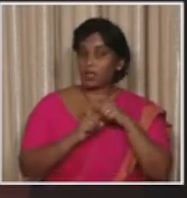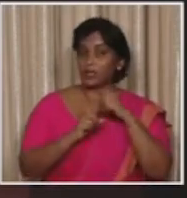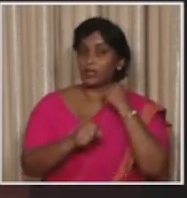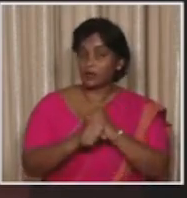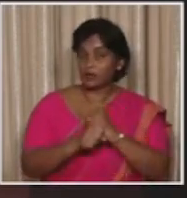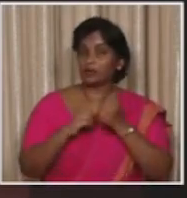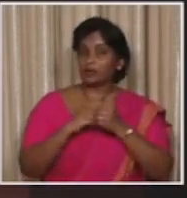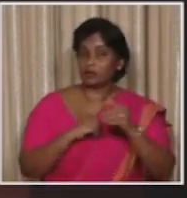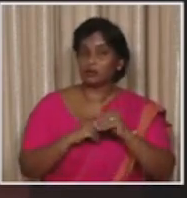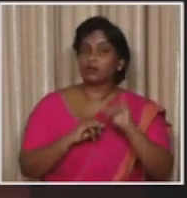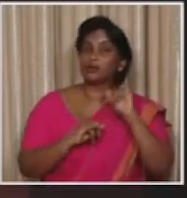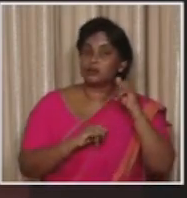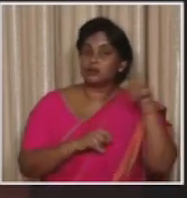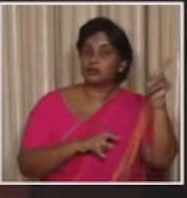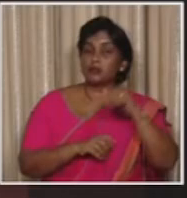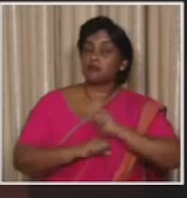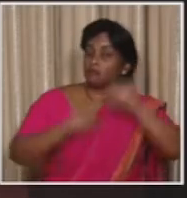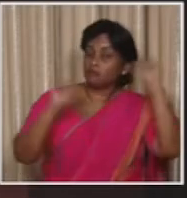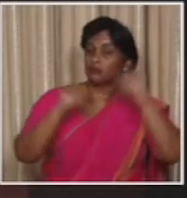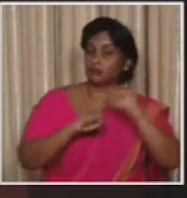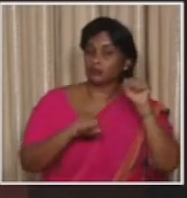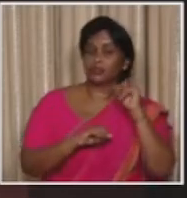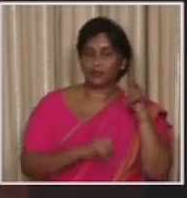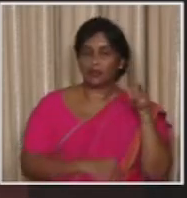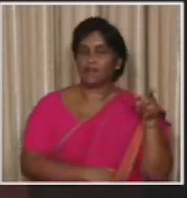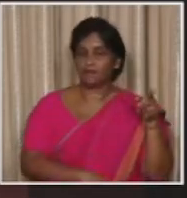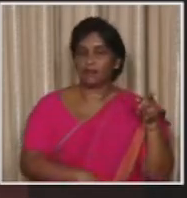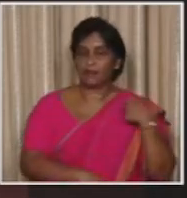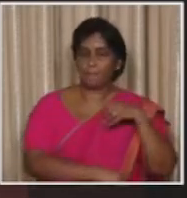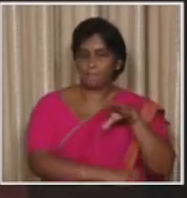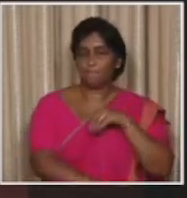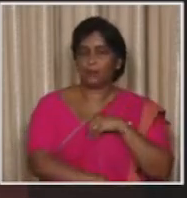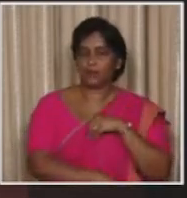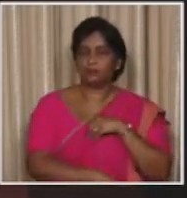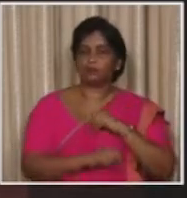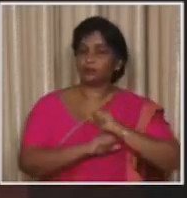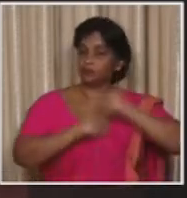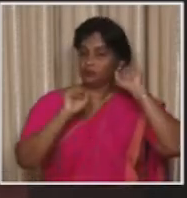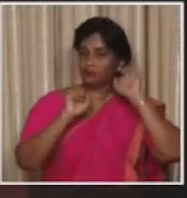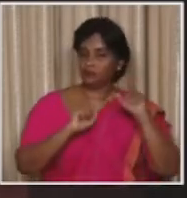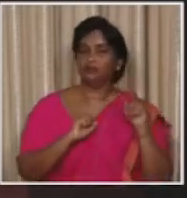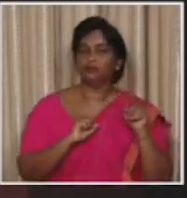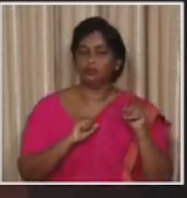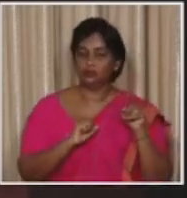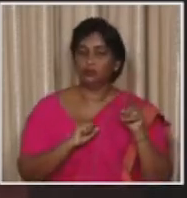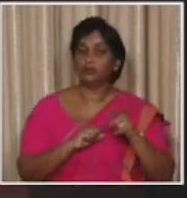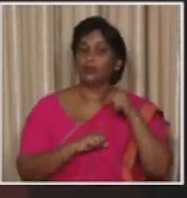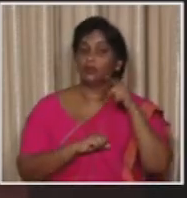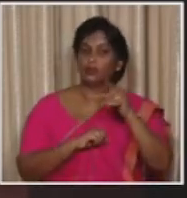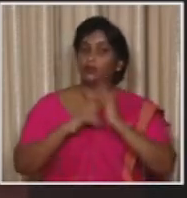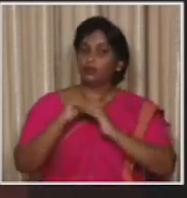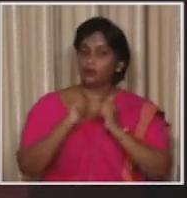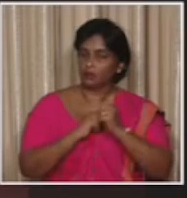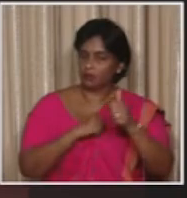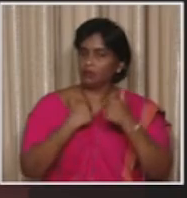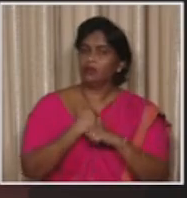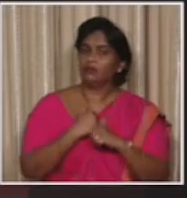යනකොට යම්මය මහපාරට වහින්න යනවා. වර්ජනය කරන්න යනවා. ඒකට ක්‍රමවේදයක්